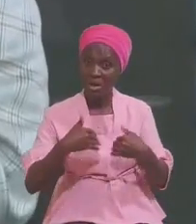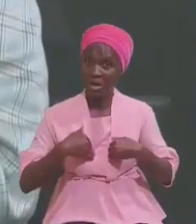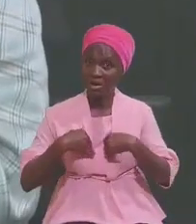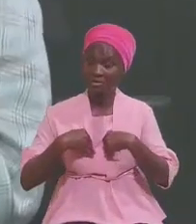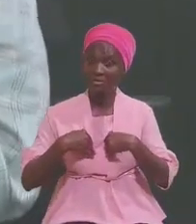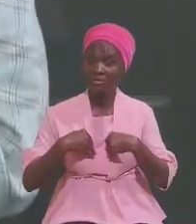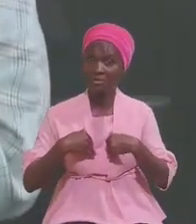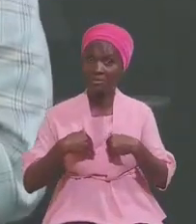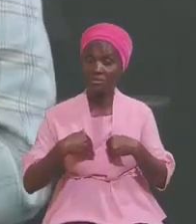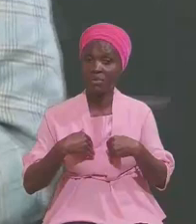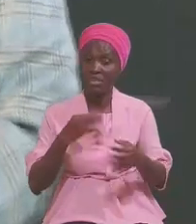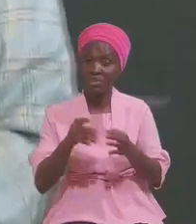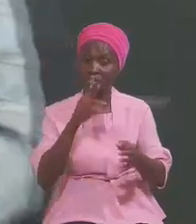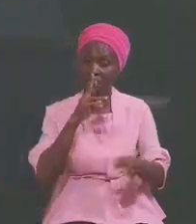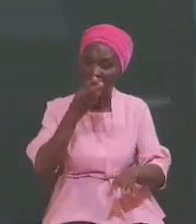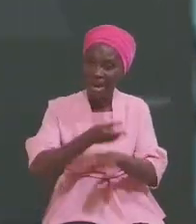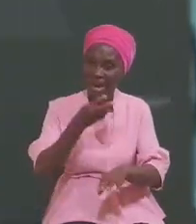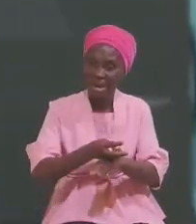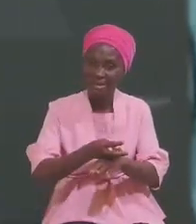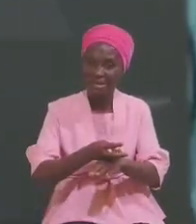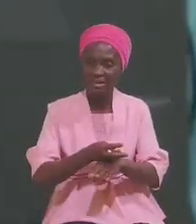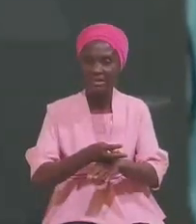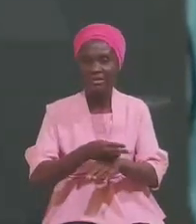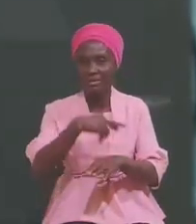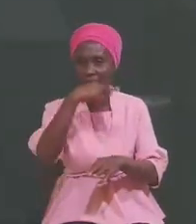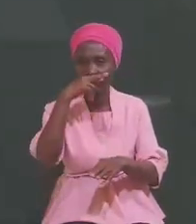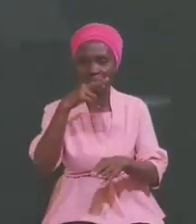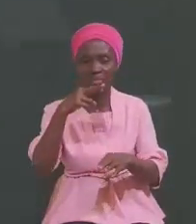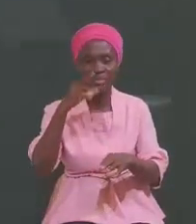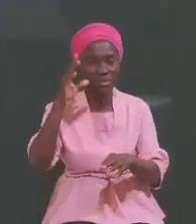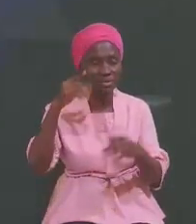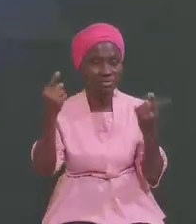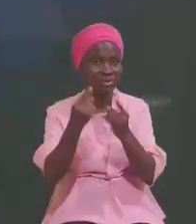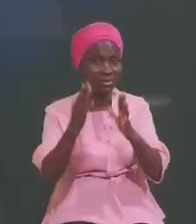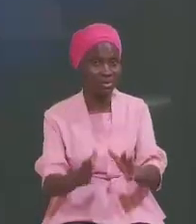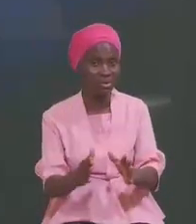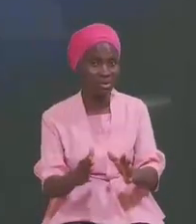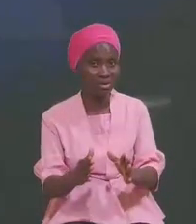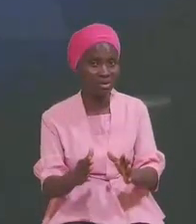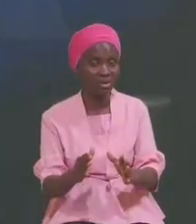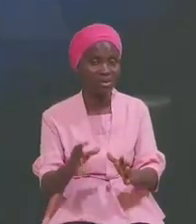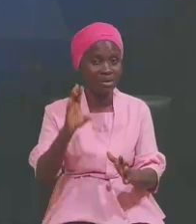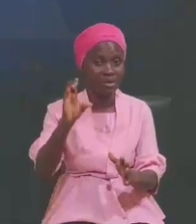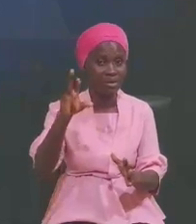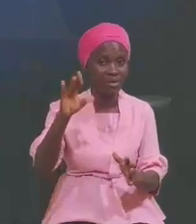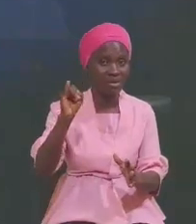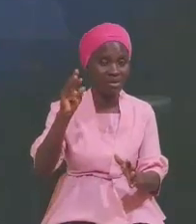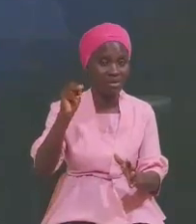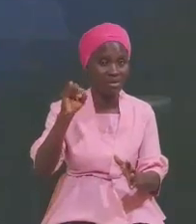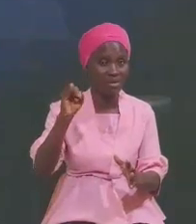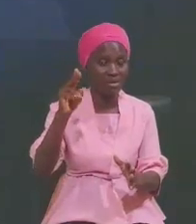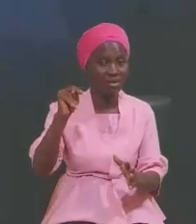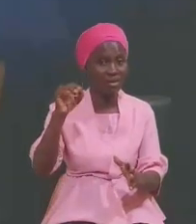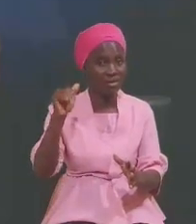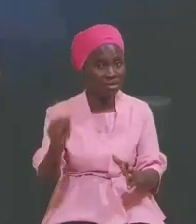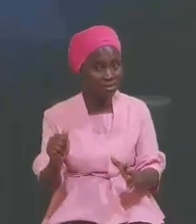étiez un criminel endurci, cela a affecté votre cerveau, votre cœur, votre esprit,